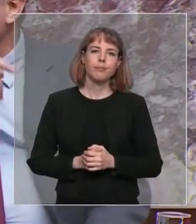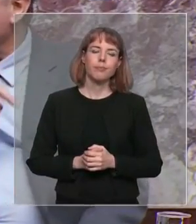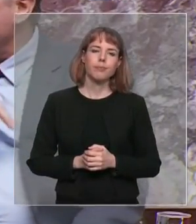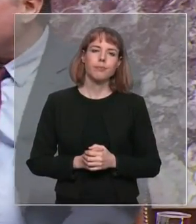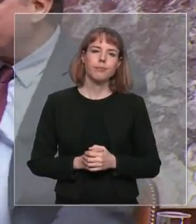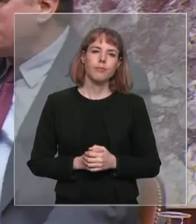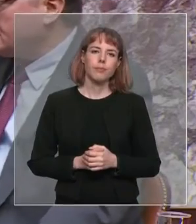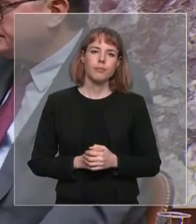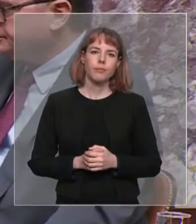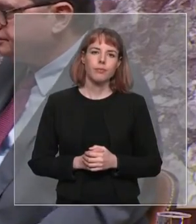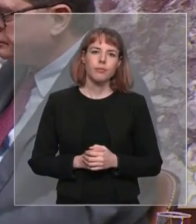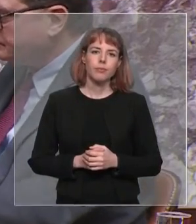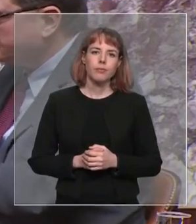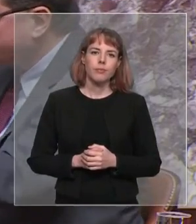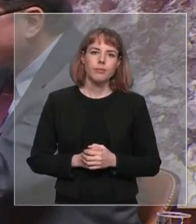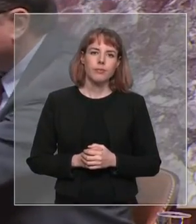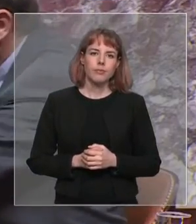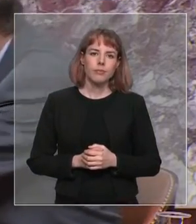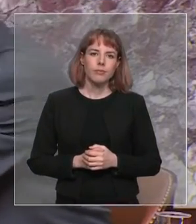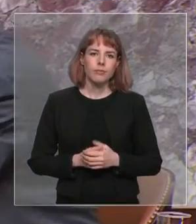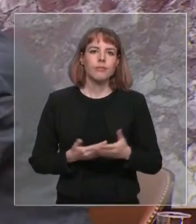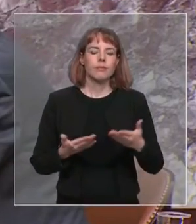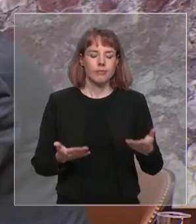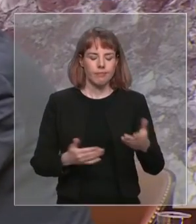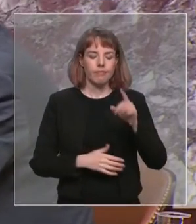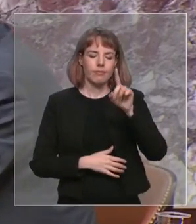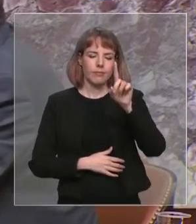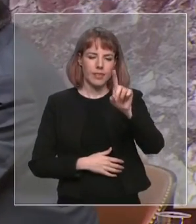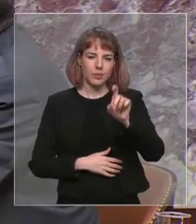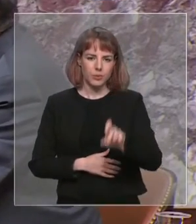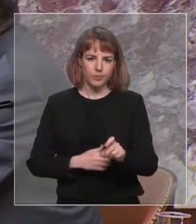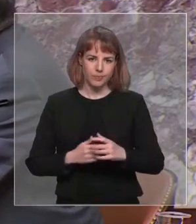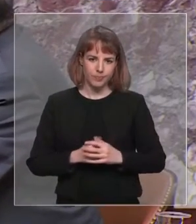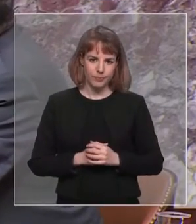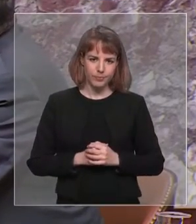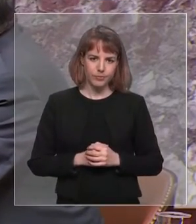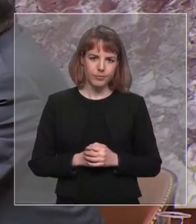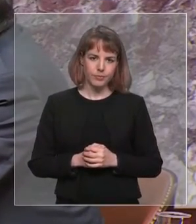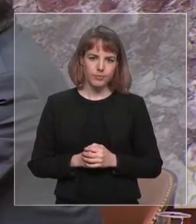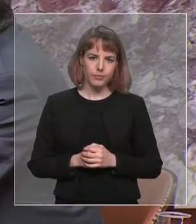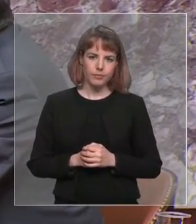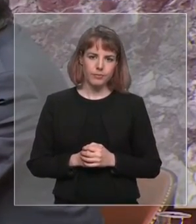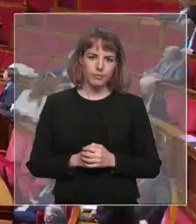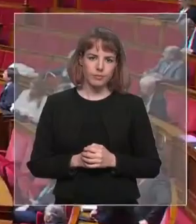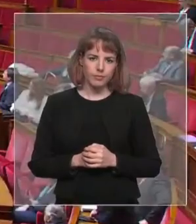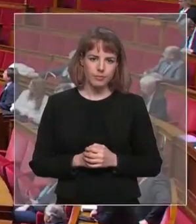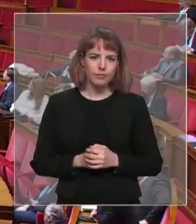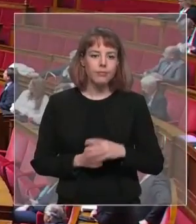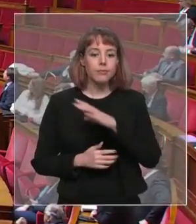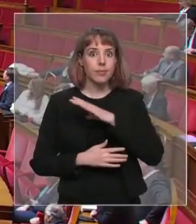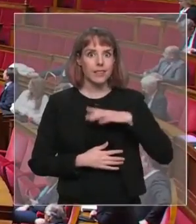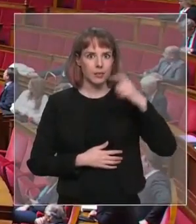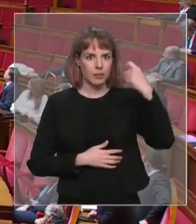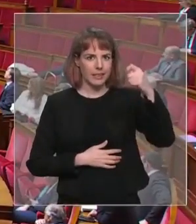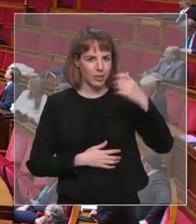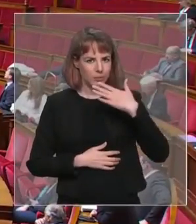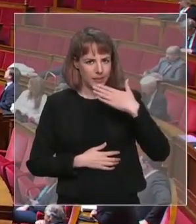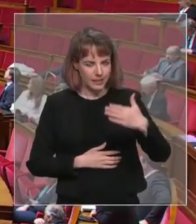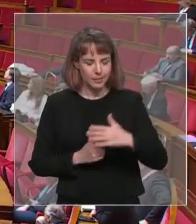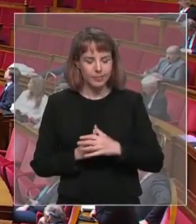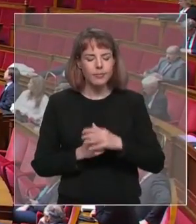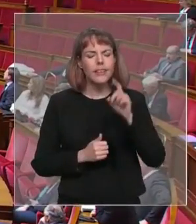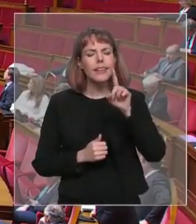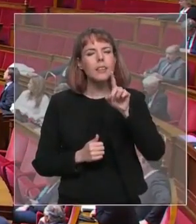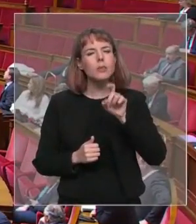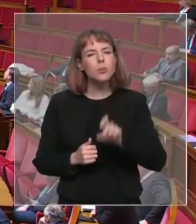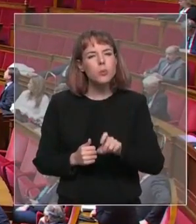La parole est à Madame Christine Arrigui pour le groupe écologiste. Merci Madame la Présidente. Ma question